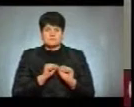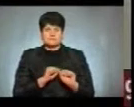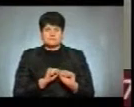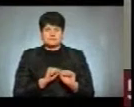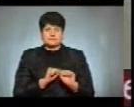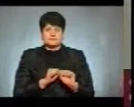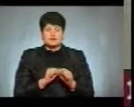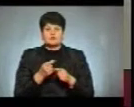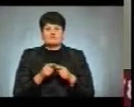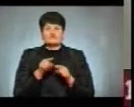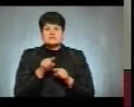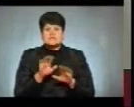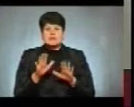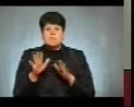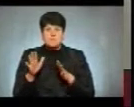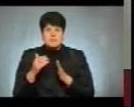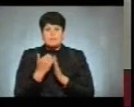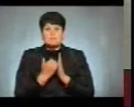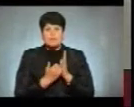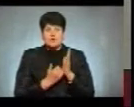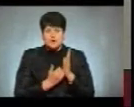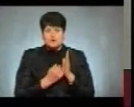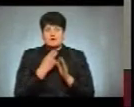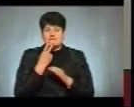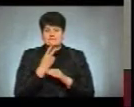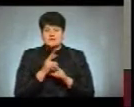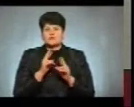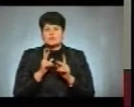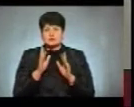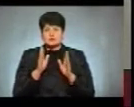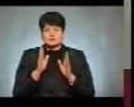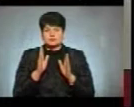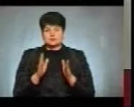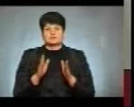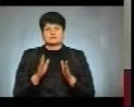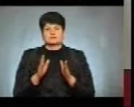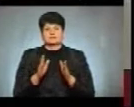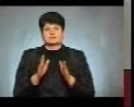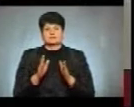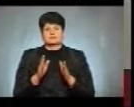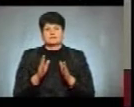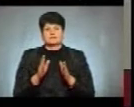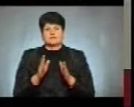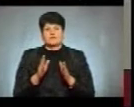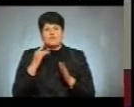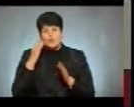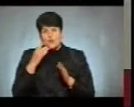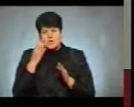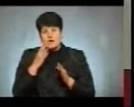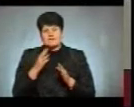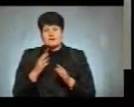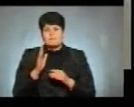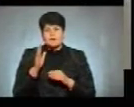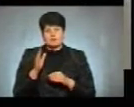От якраз в цих моментах, по програмах, навіть видно, яким чином будує, власне, цю, скажімо, в уяві, власне,